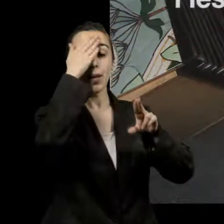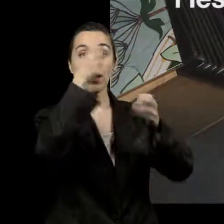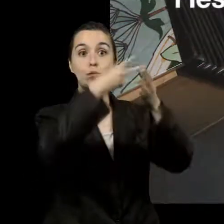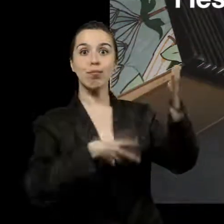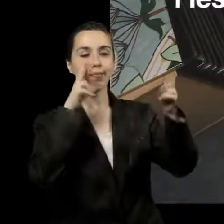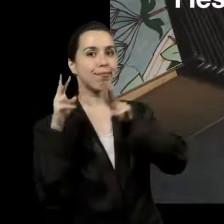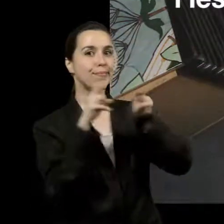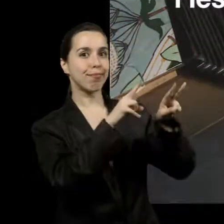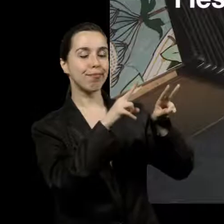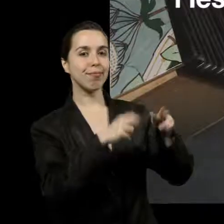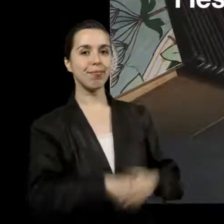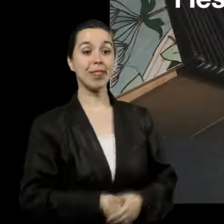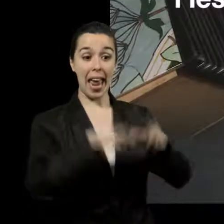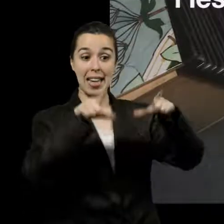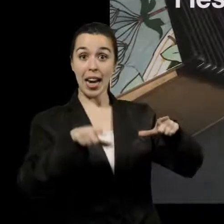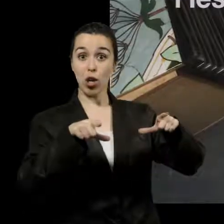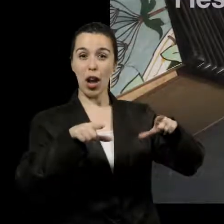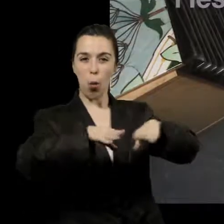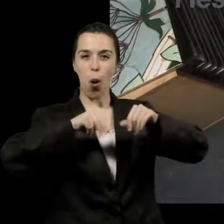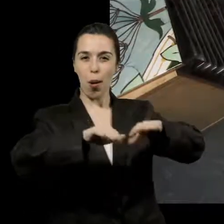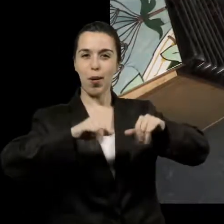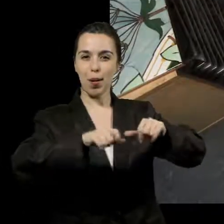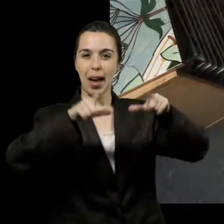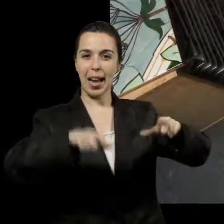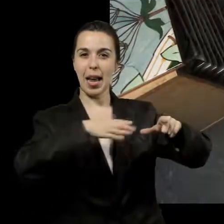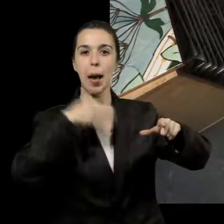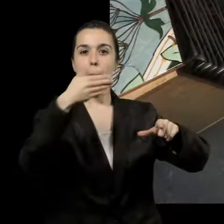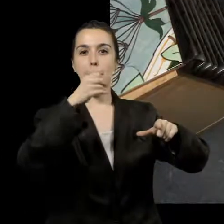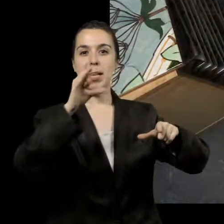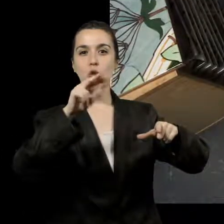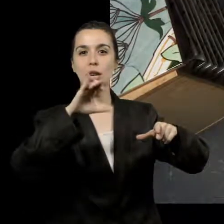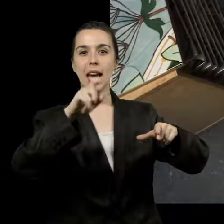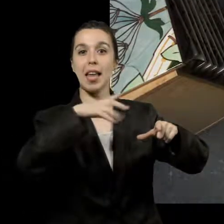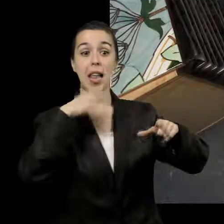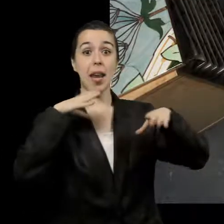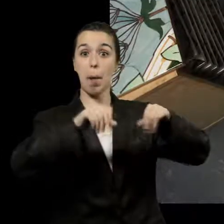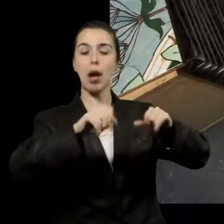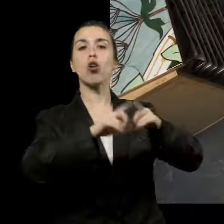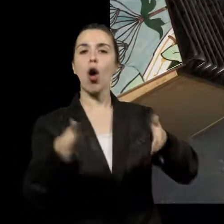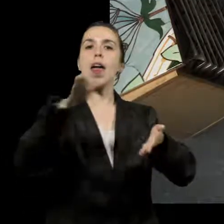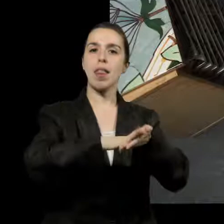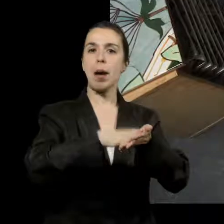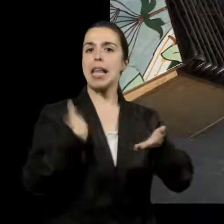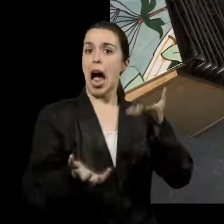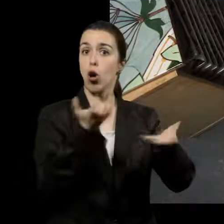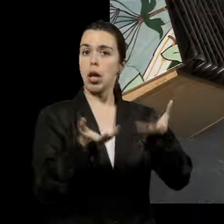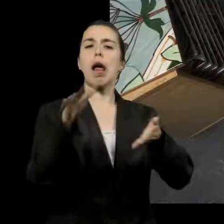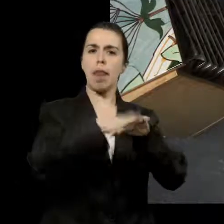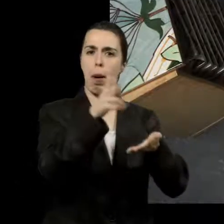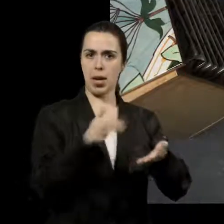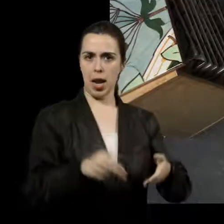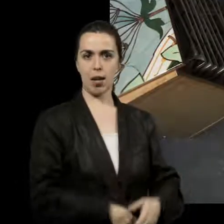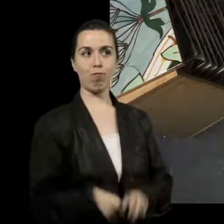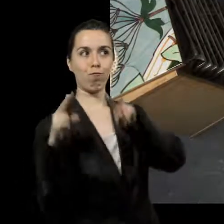Els materials i eines principals per realitzar aquesta tècnica són: rajola bescuitada, una rajola de fang sobre la qual